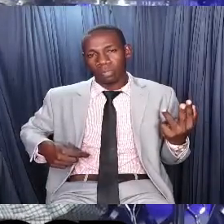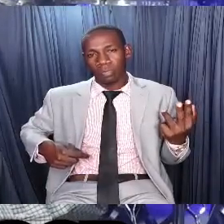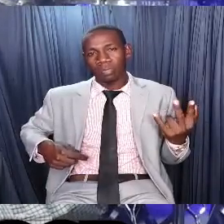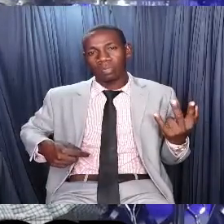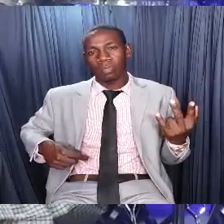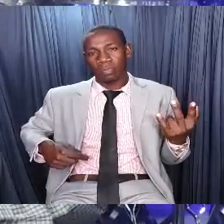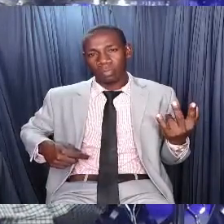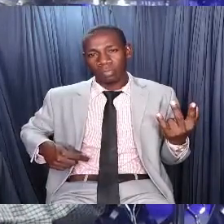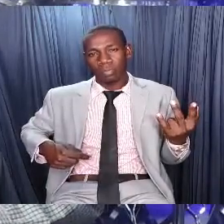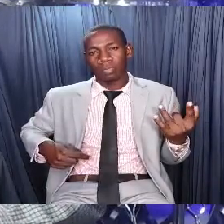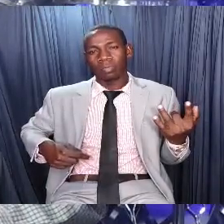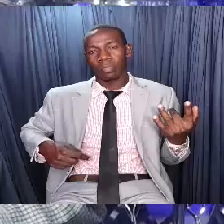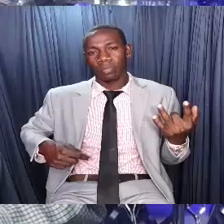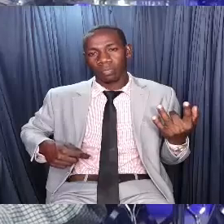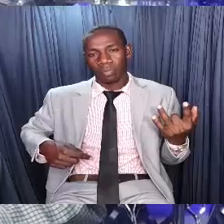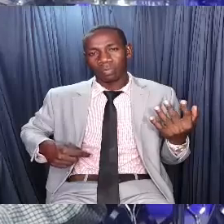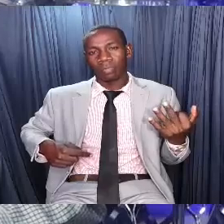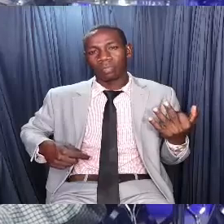kwa utukufu wake